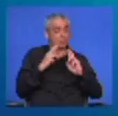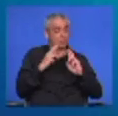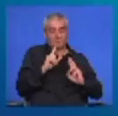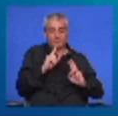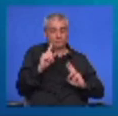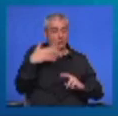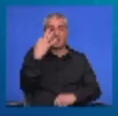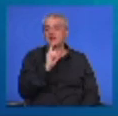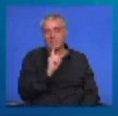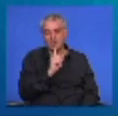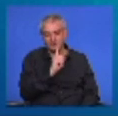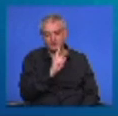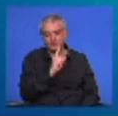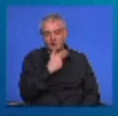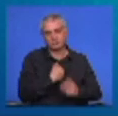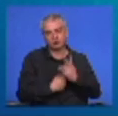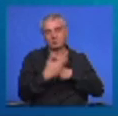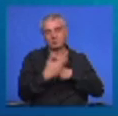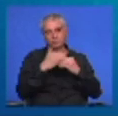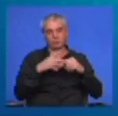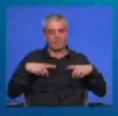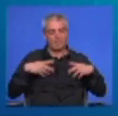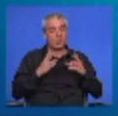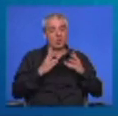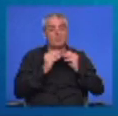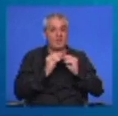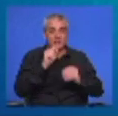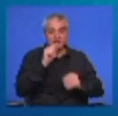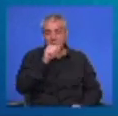אבל שנשוב בסוף לחיות ביחד, על זה מעוז ימר. שמעתי את האמירה.